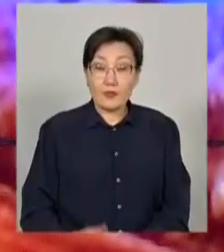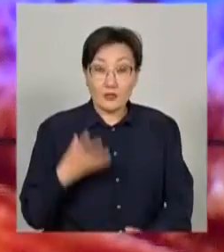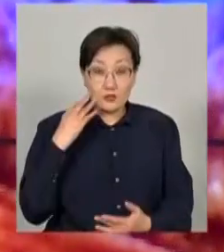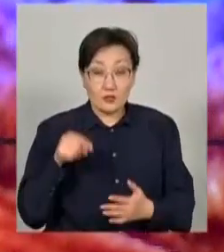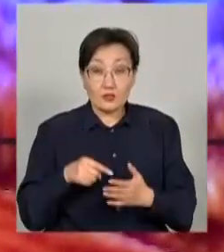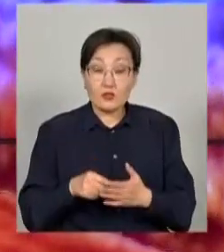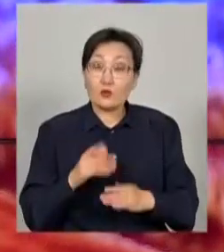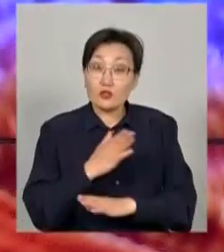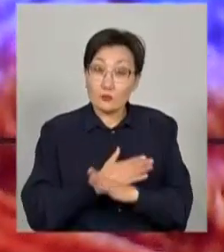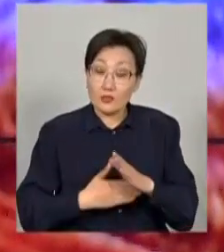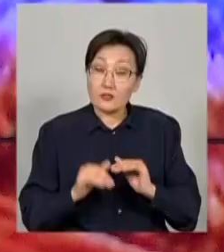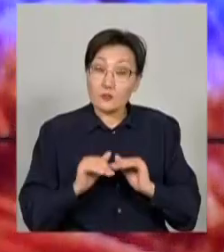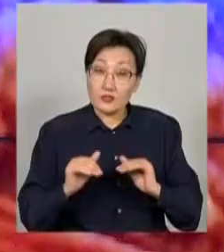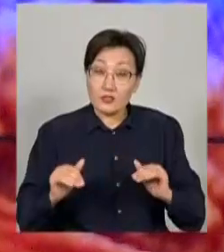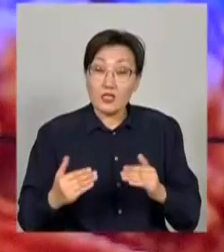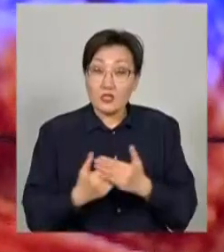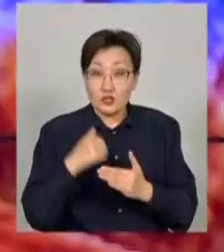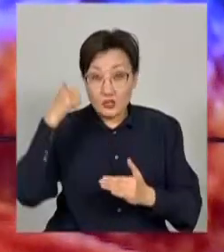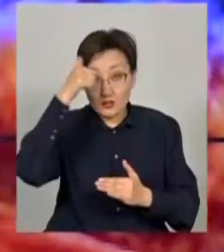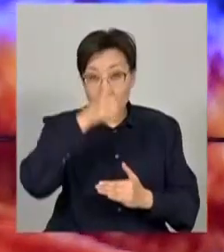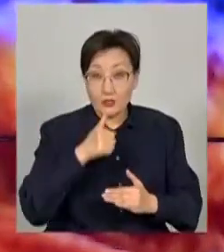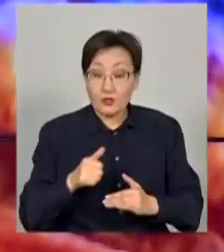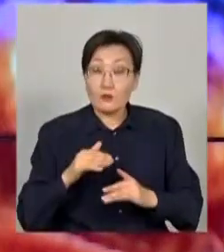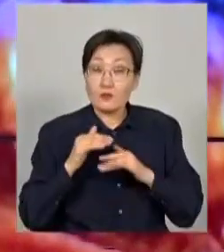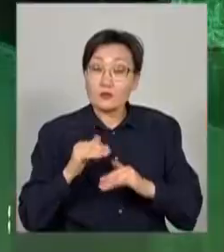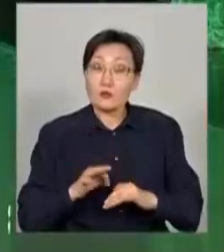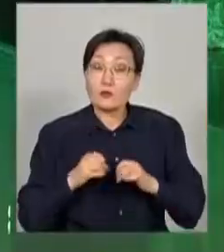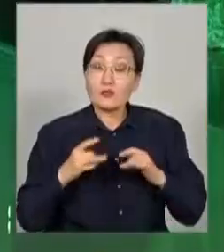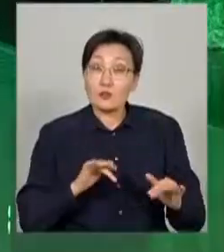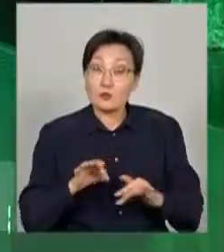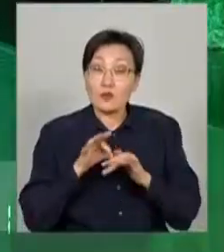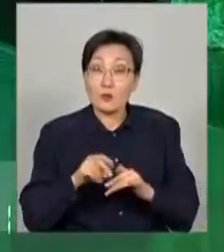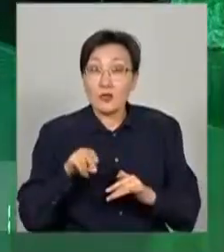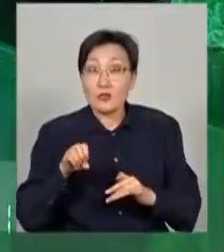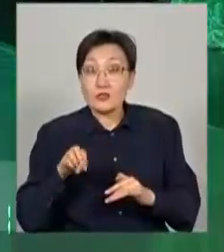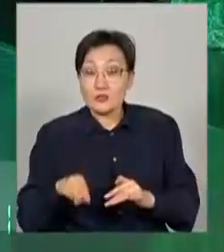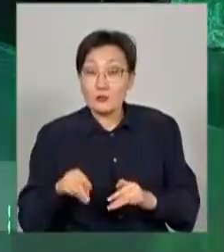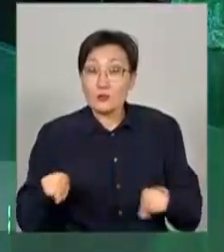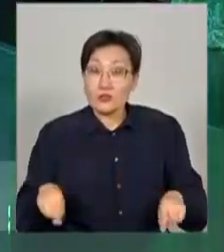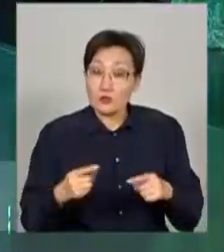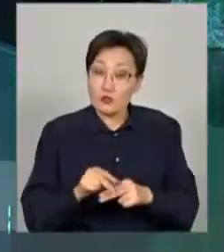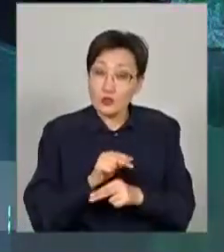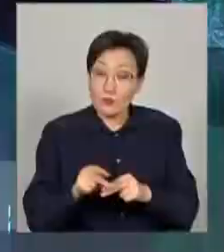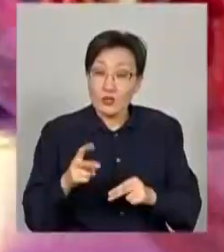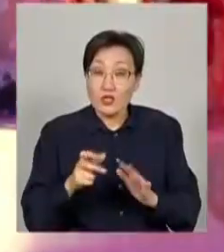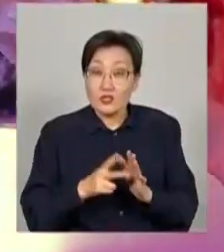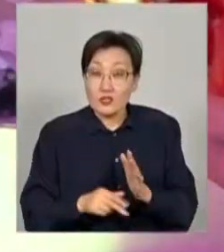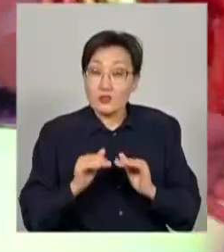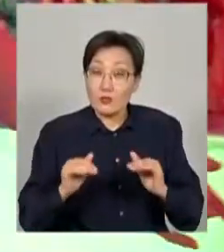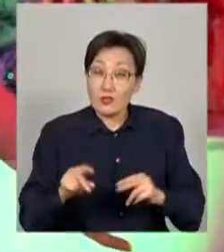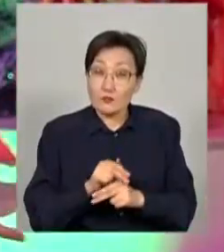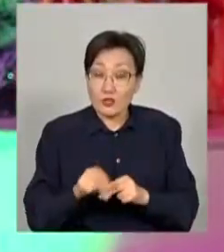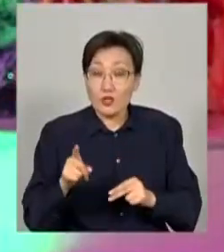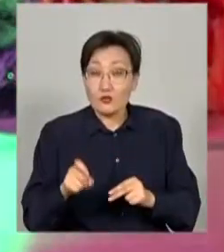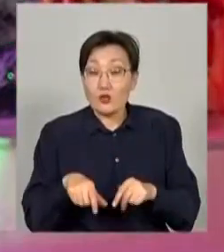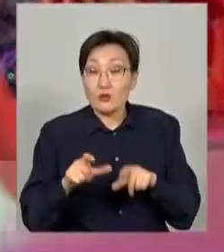Алматыда мүмкіндігі шектеулі балаларға жаңа жыл кеші ұйымдастырылды. Парасат оңалту орталығында 280 бала ем алса, мерекелік жиынға тек 100